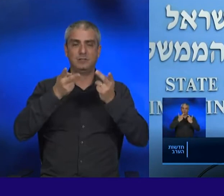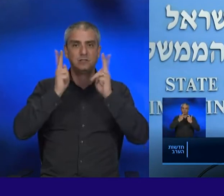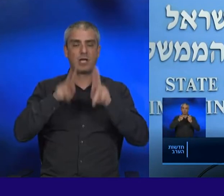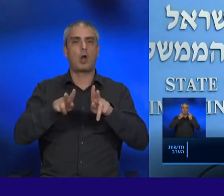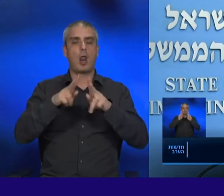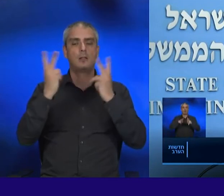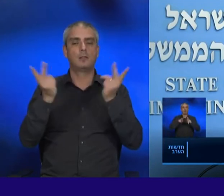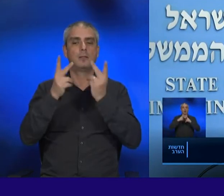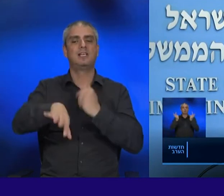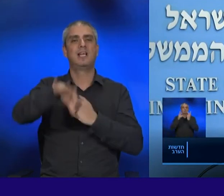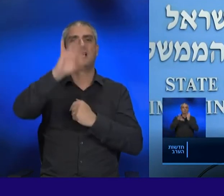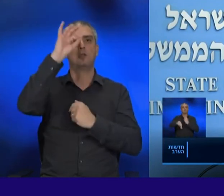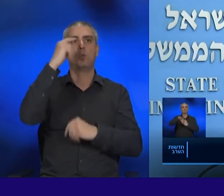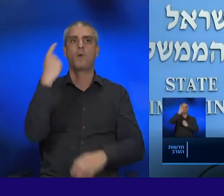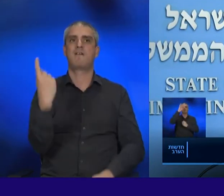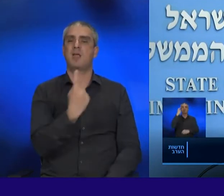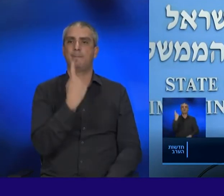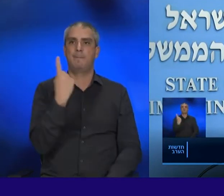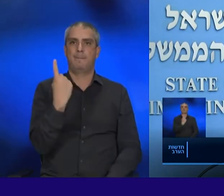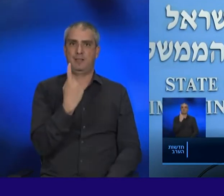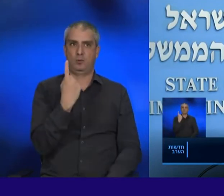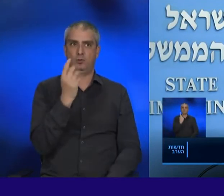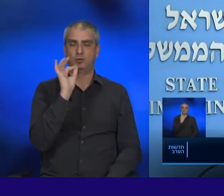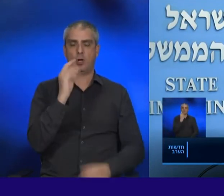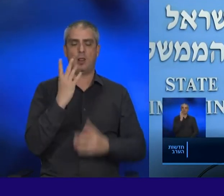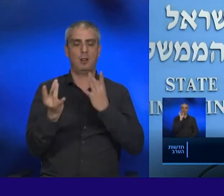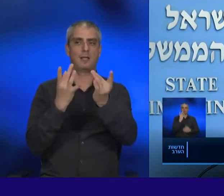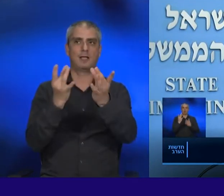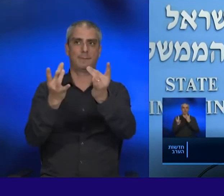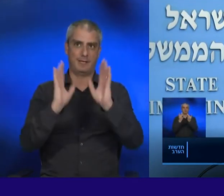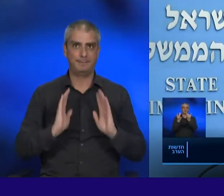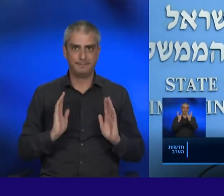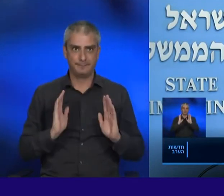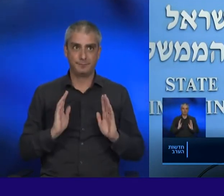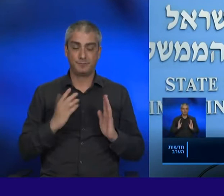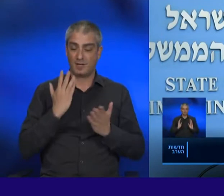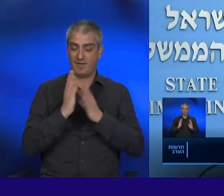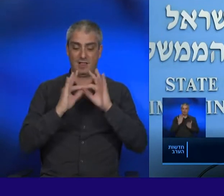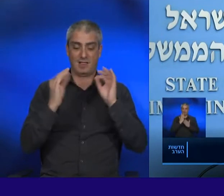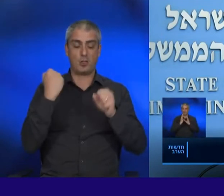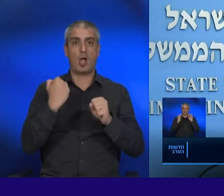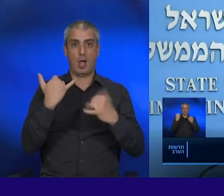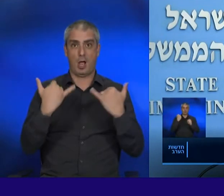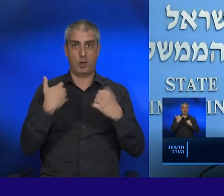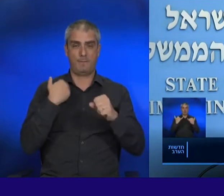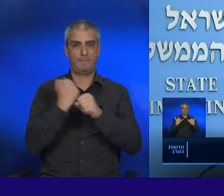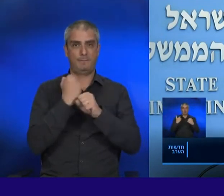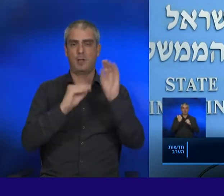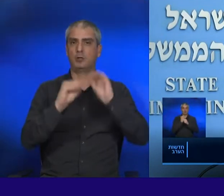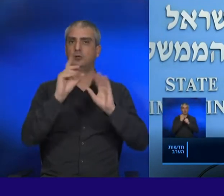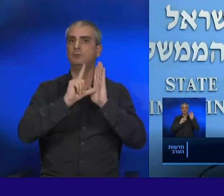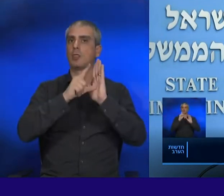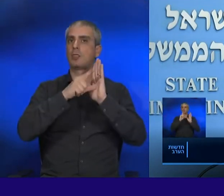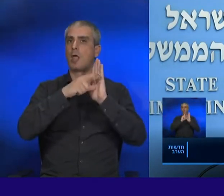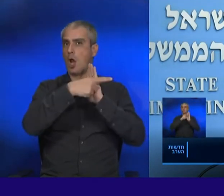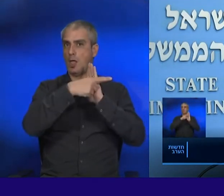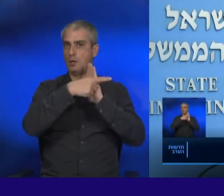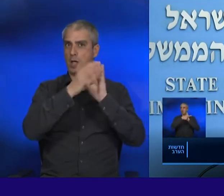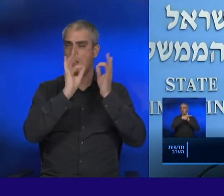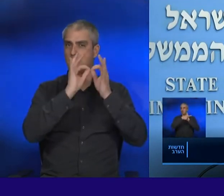העיתור והבידוד של הנדבקים. התחלנו היום להפעיל את הטכנולוגיה הדיגיטלית